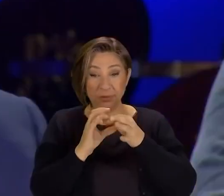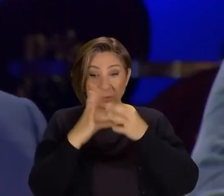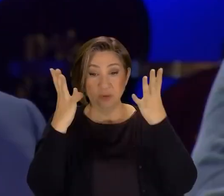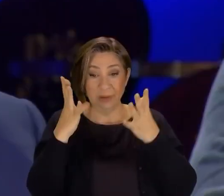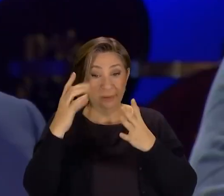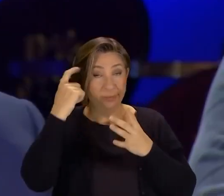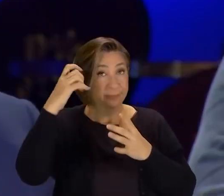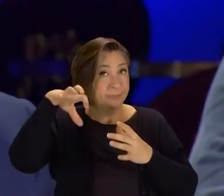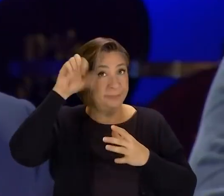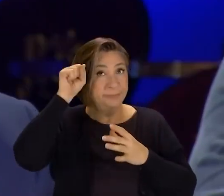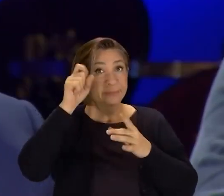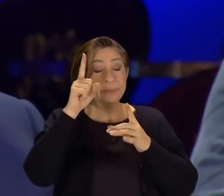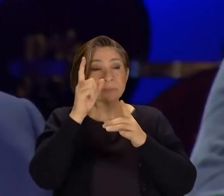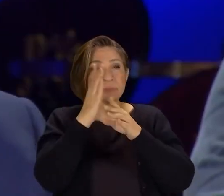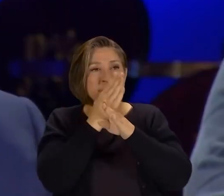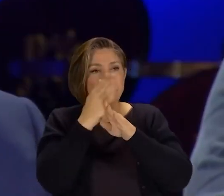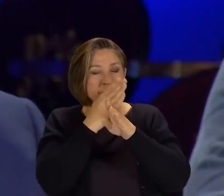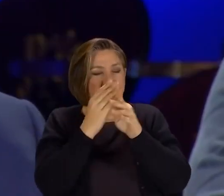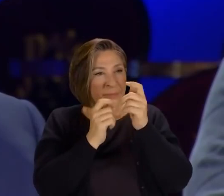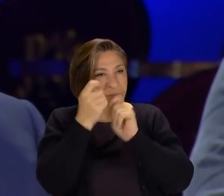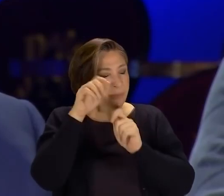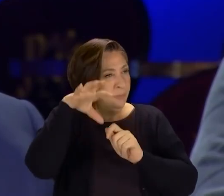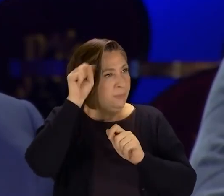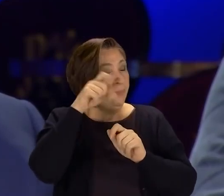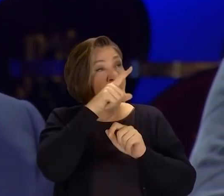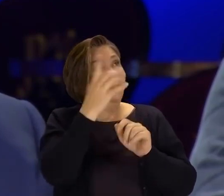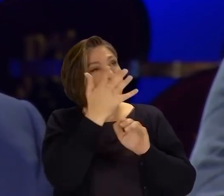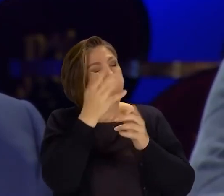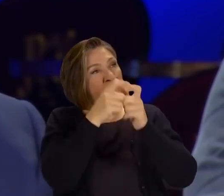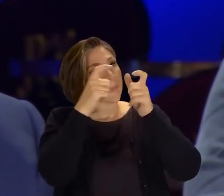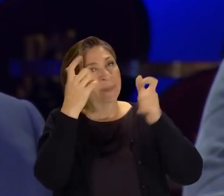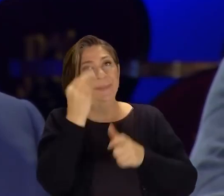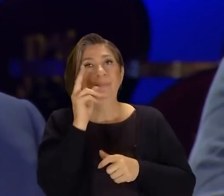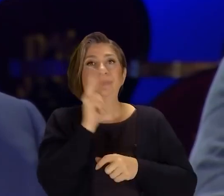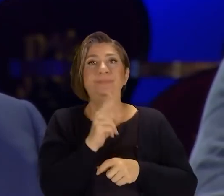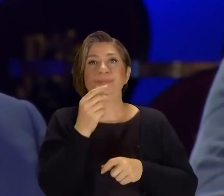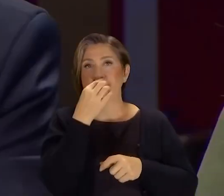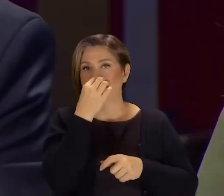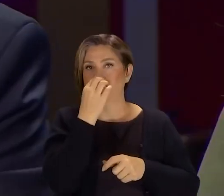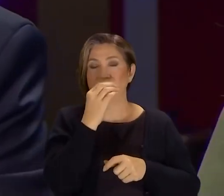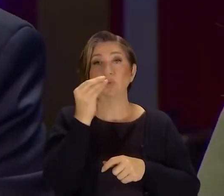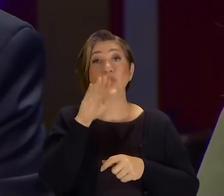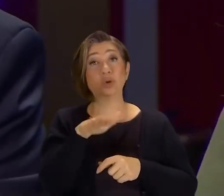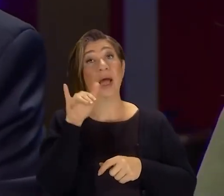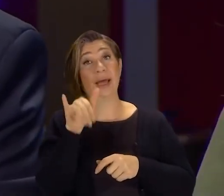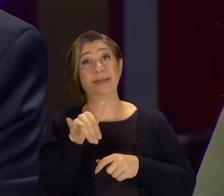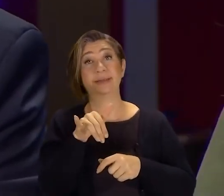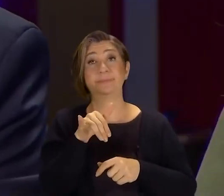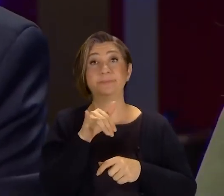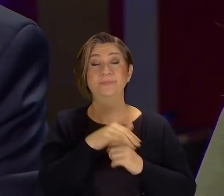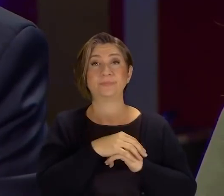yönelik hafızanın, bir alet kullanma hafızasının onlarda daha gelişmiş olduğunu görüyoruz. Çocuklar da aynı